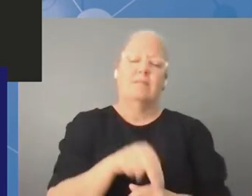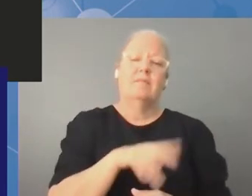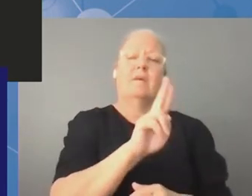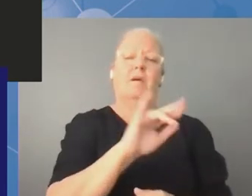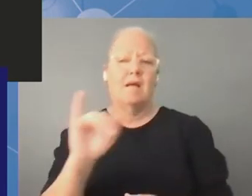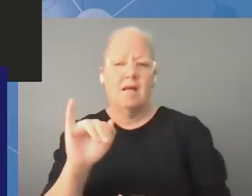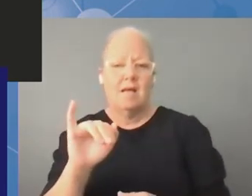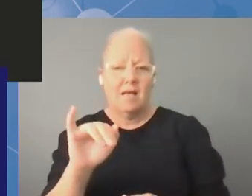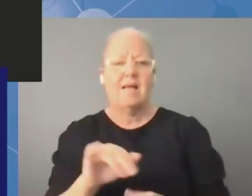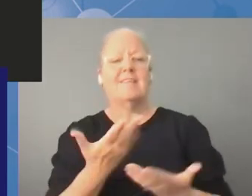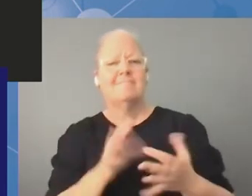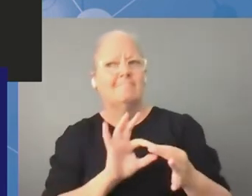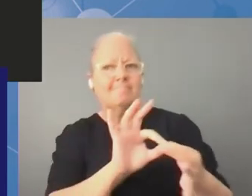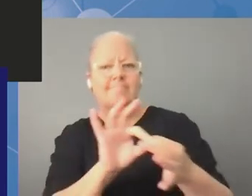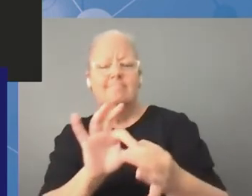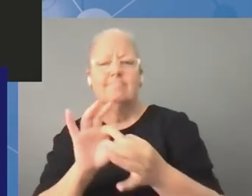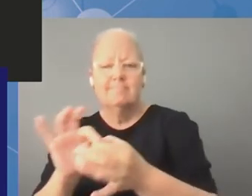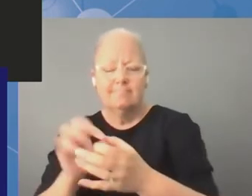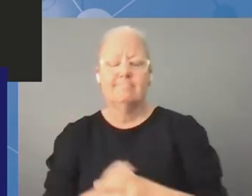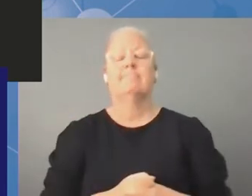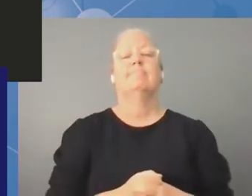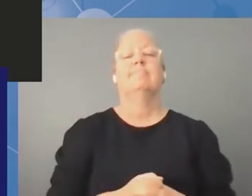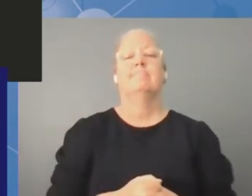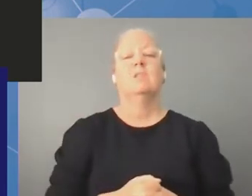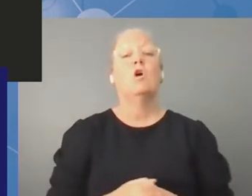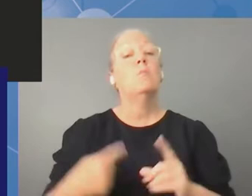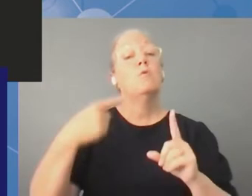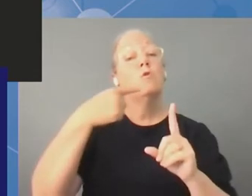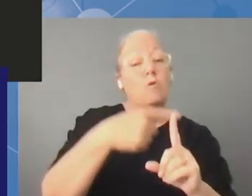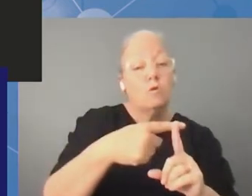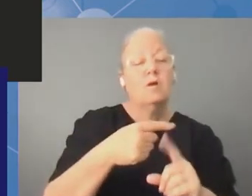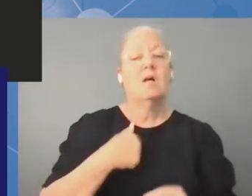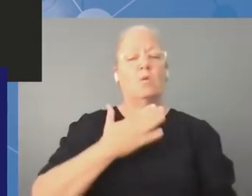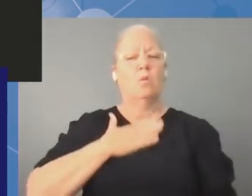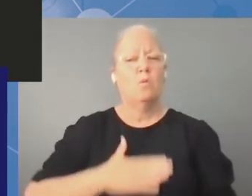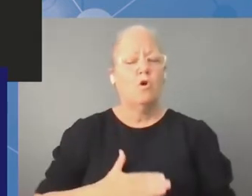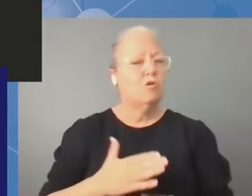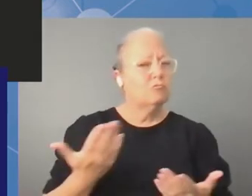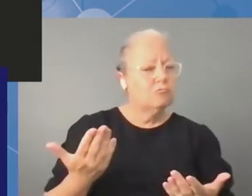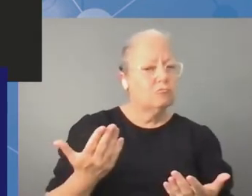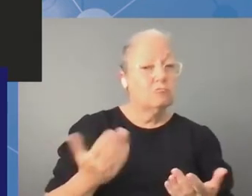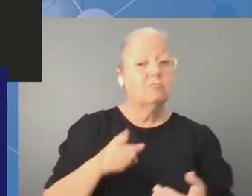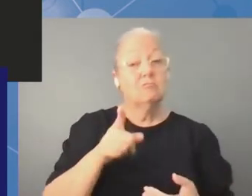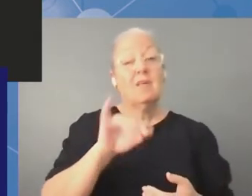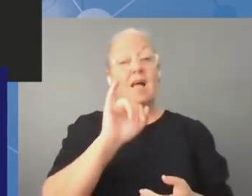للشباب NRI. شبكة NRI تحتاج إلى الحصول على دعم مناسب،